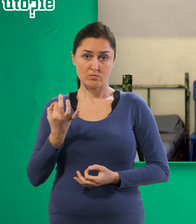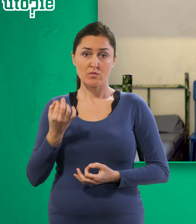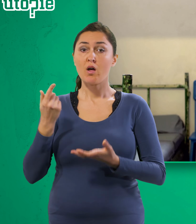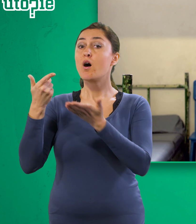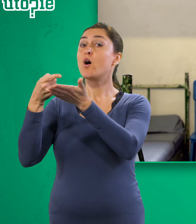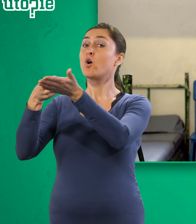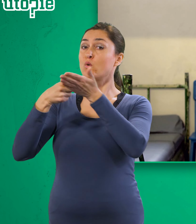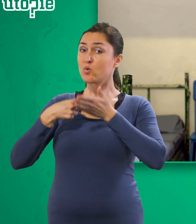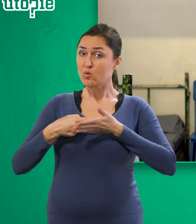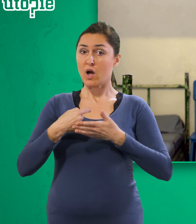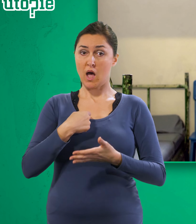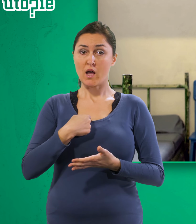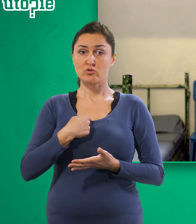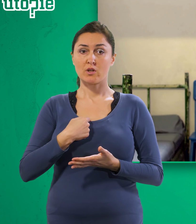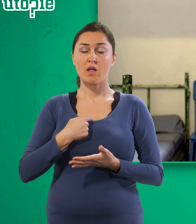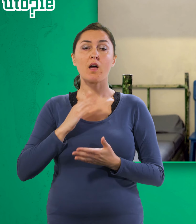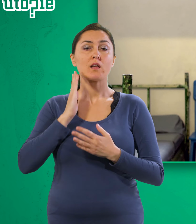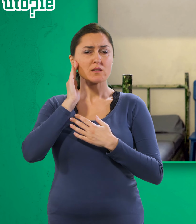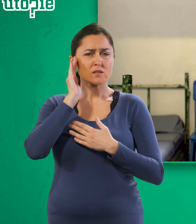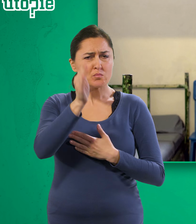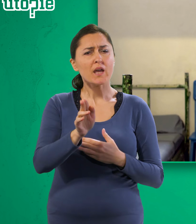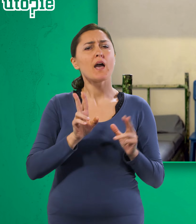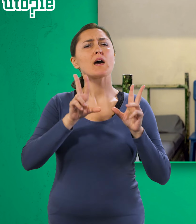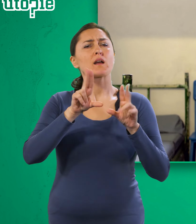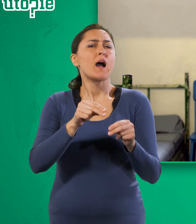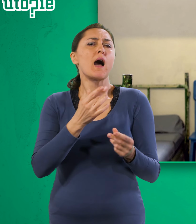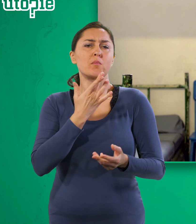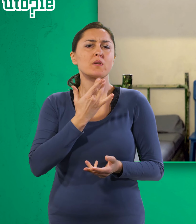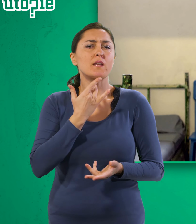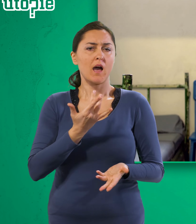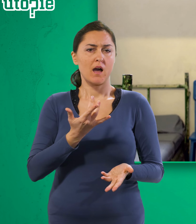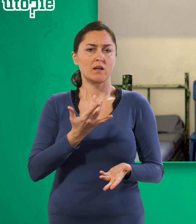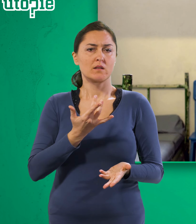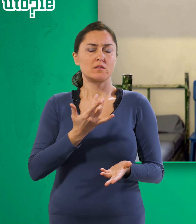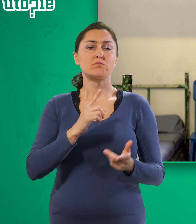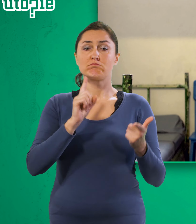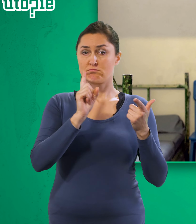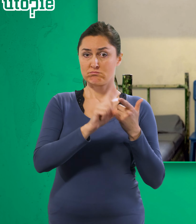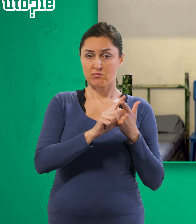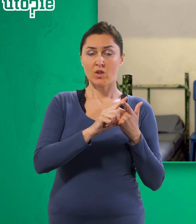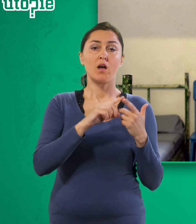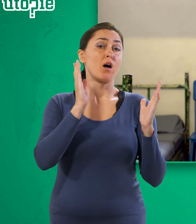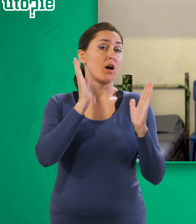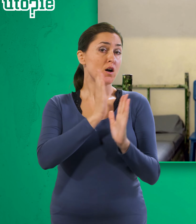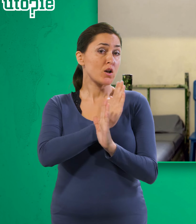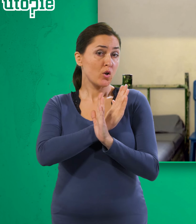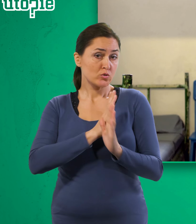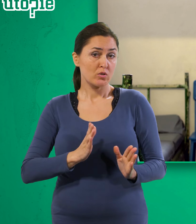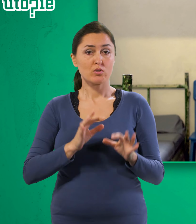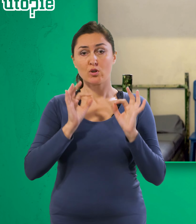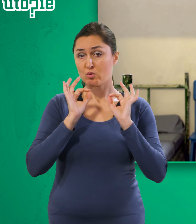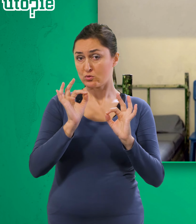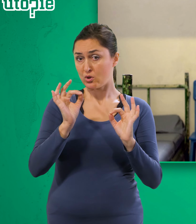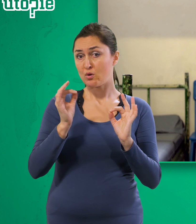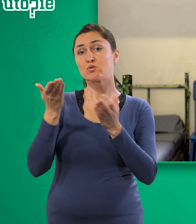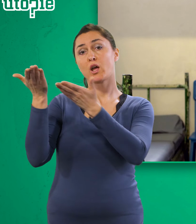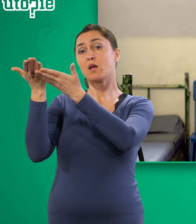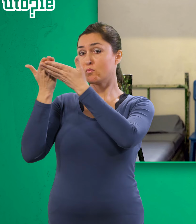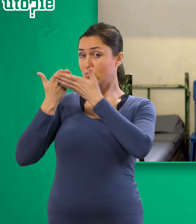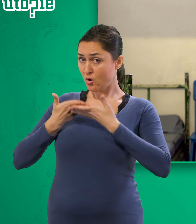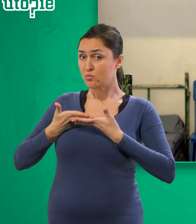nepomůže člověku v té správné orientaci životní. Je to zakotvenost ve víře, je to vztah, osobní vztah k Pánu